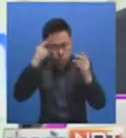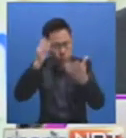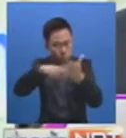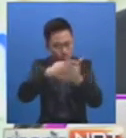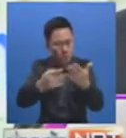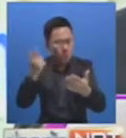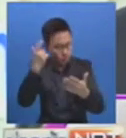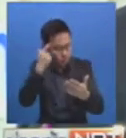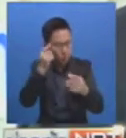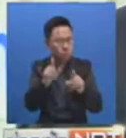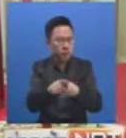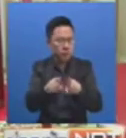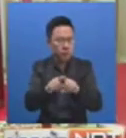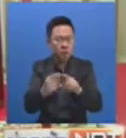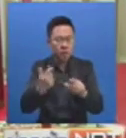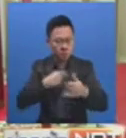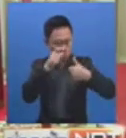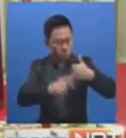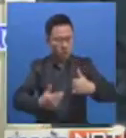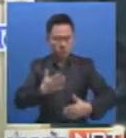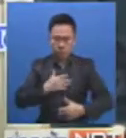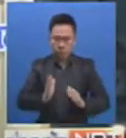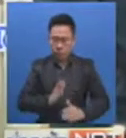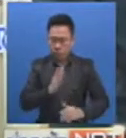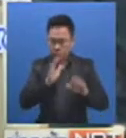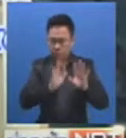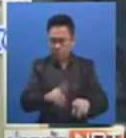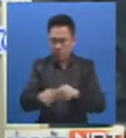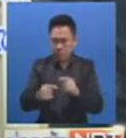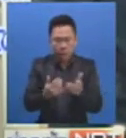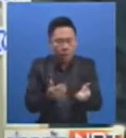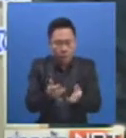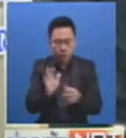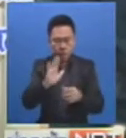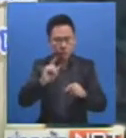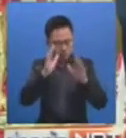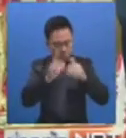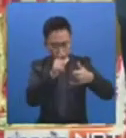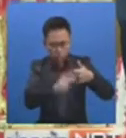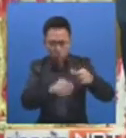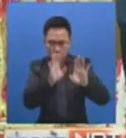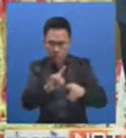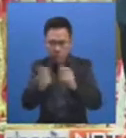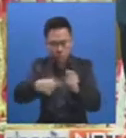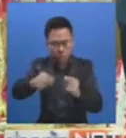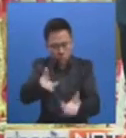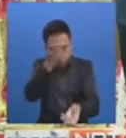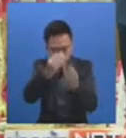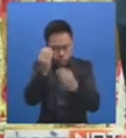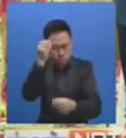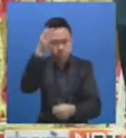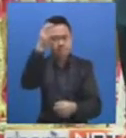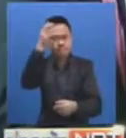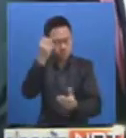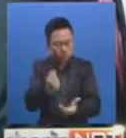วางแผนที่ดีด้วยรวมทั้งต้องมีบุคลิกของนักประชาสัมพันธ์ที่ดีดังนั้นการอบรมในครั้งอันนี้น่าจะทำให้ผู้เข้าร่วมอบรม